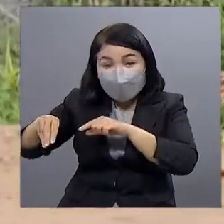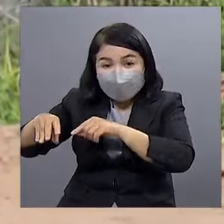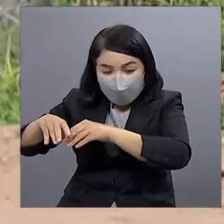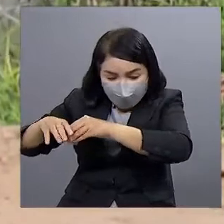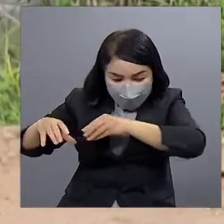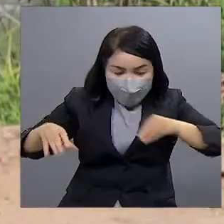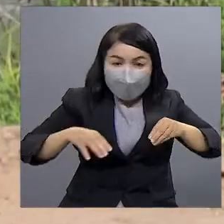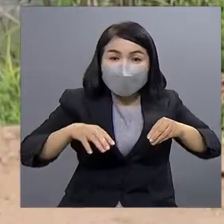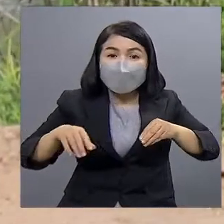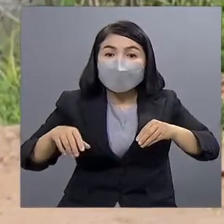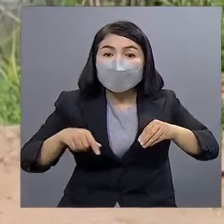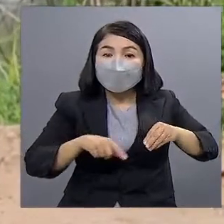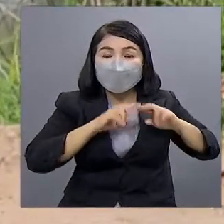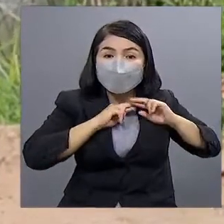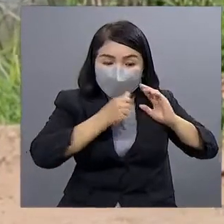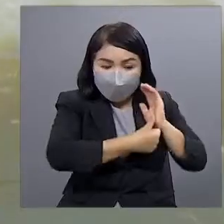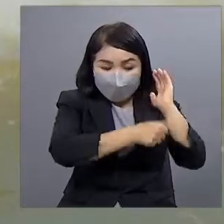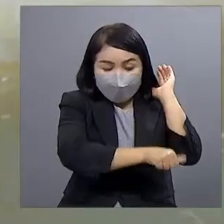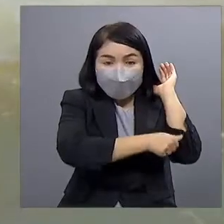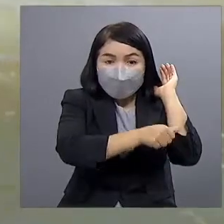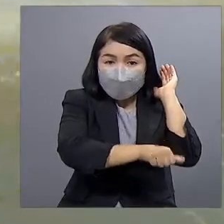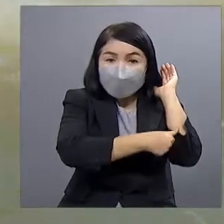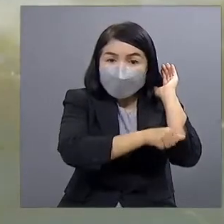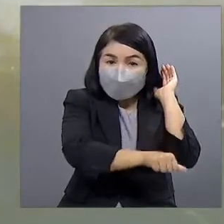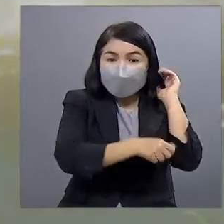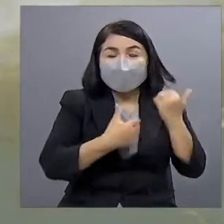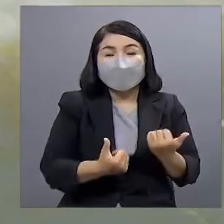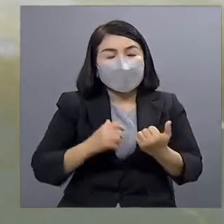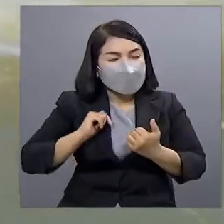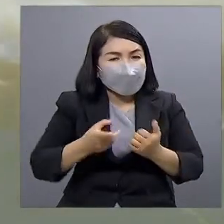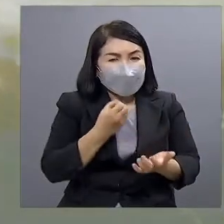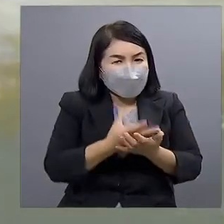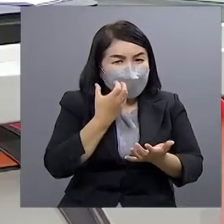ทำให้ต้นทุนในการทำนาช่วงแล้งนี้สูงกว่าปกติอย่างน้อย2เท่าค่ะ